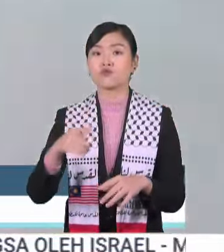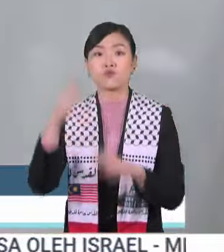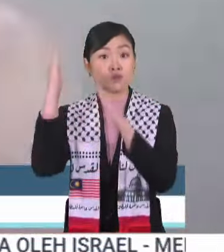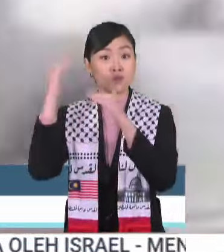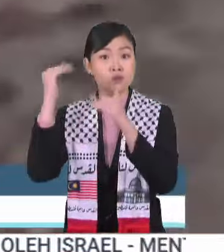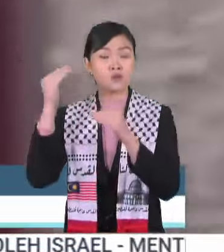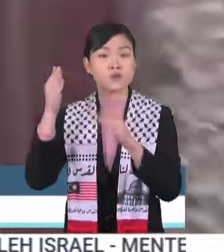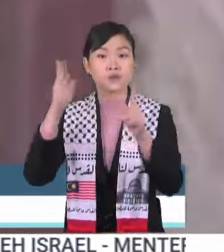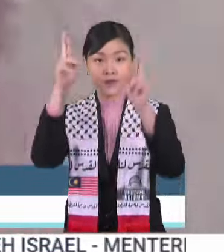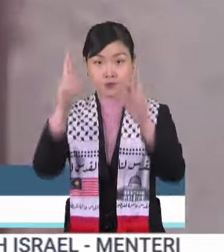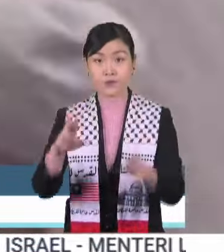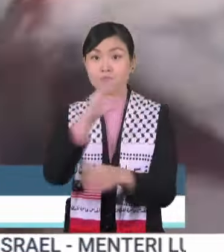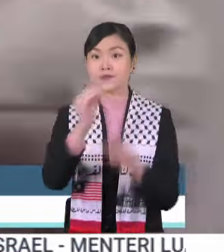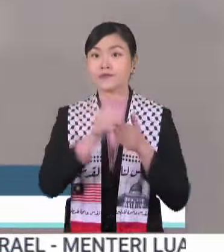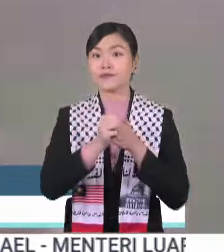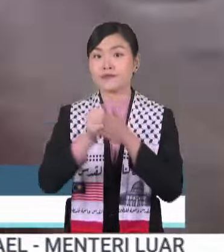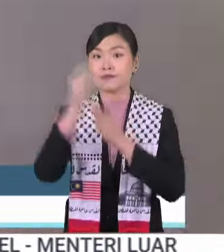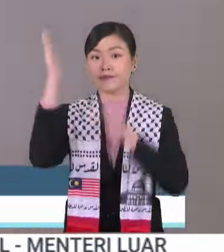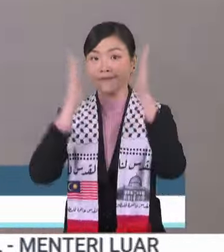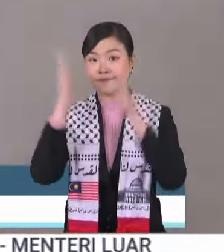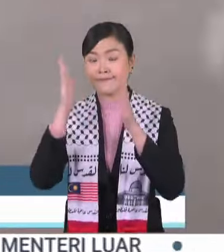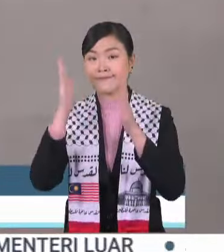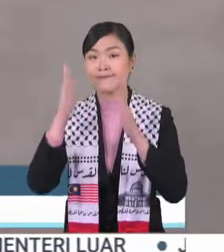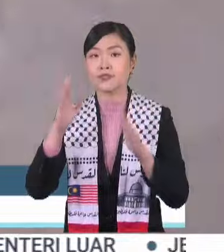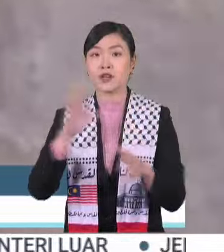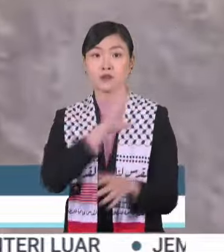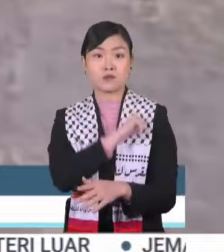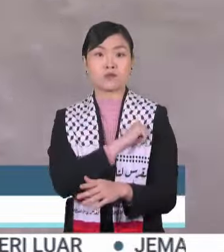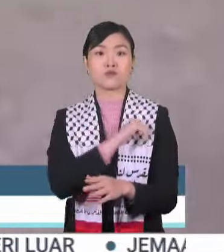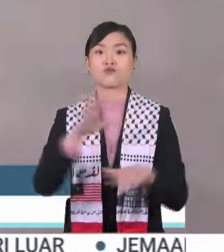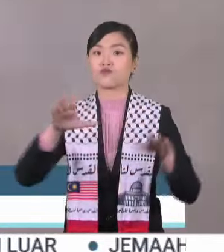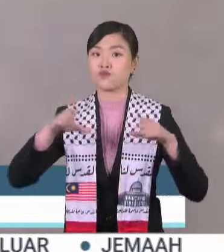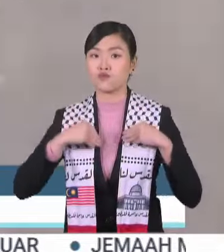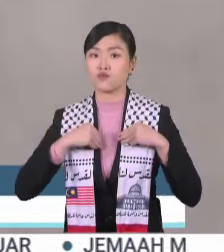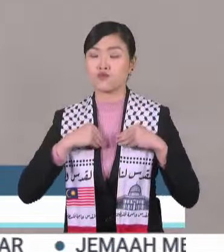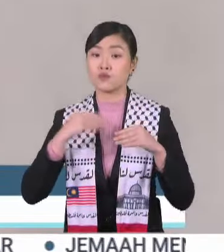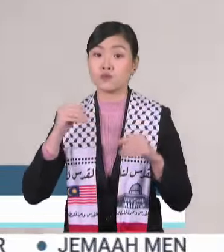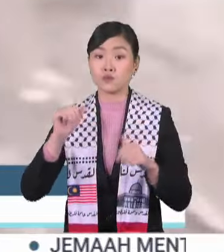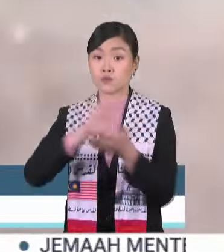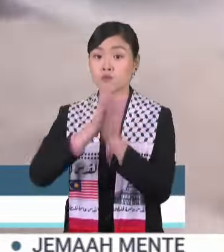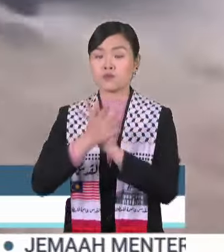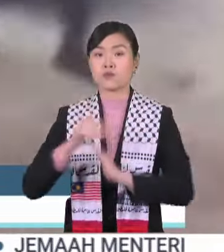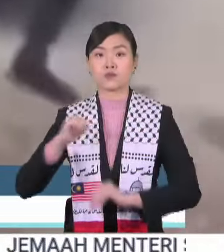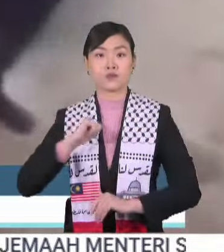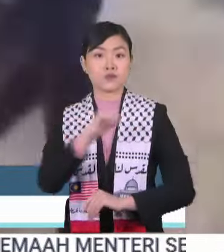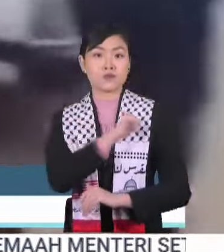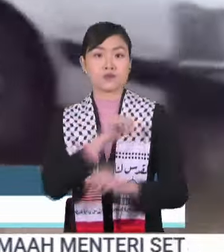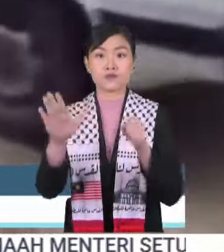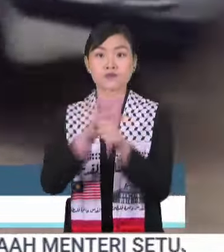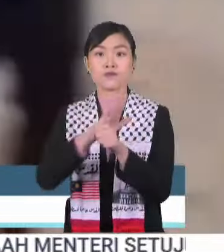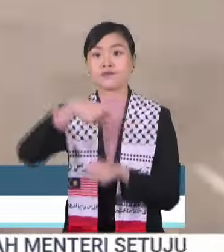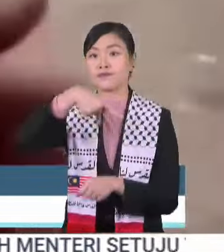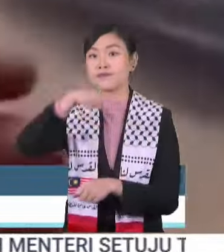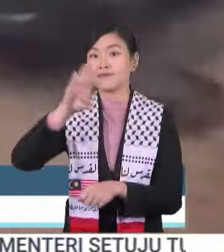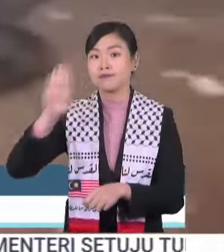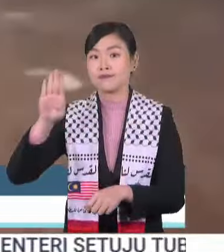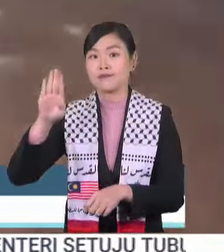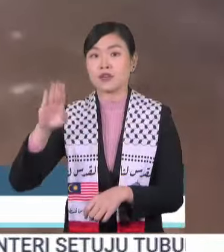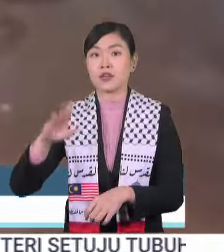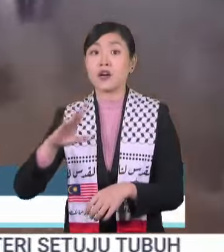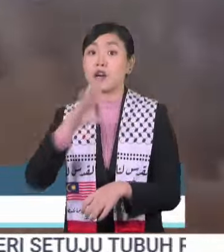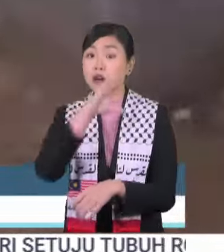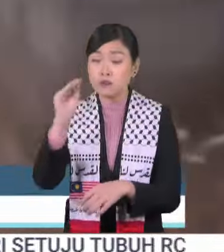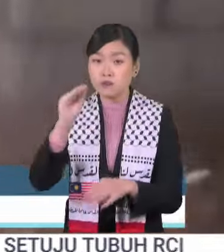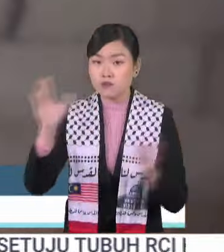rakyat dan kepimpinan Malaysia agar Palestin diterima sebagai anggota penuh PBB serta gesaan gencatan senjata telah disampaikan